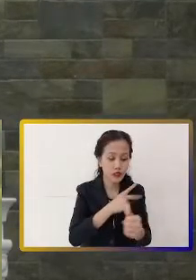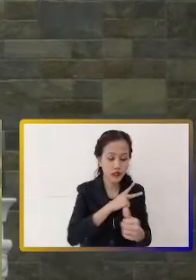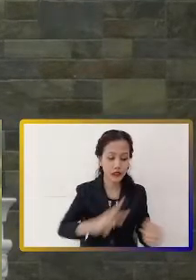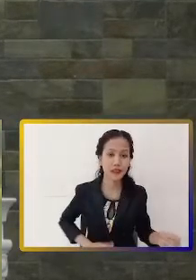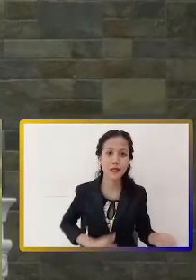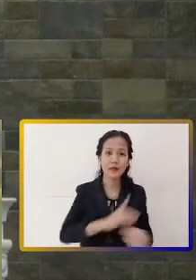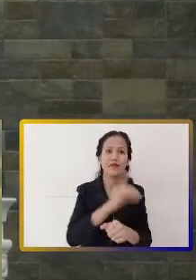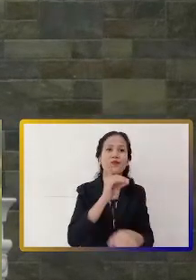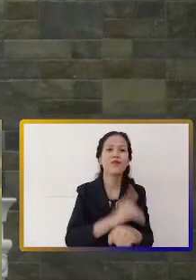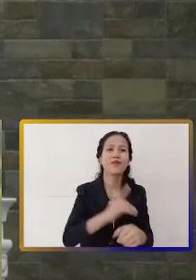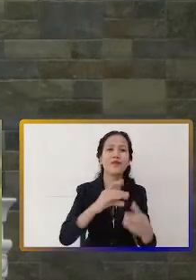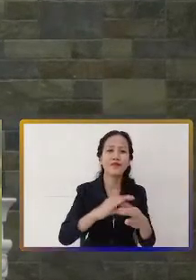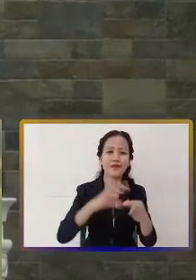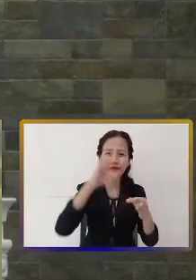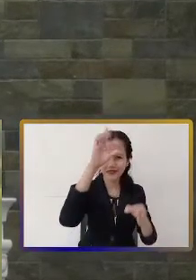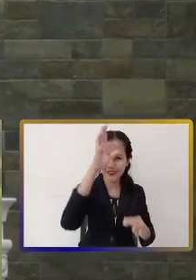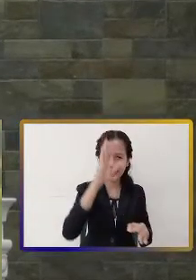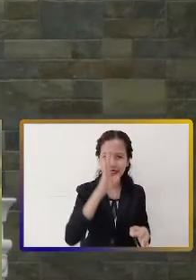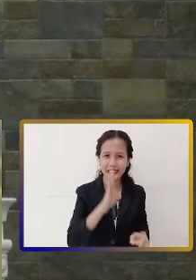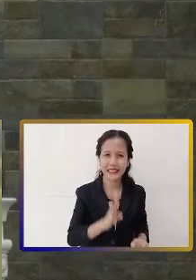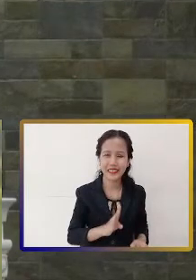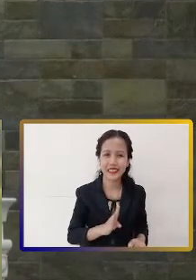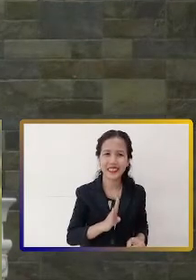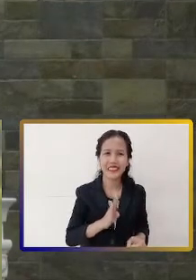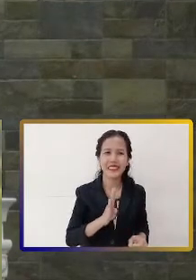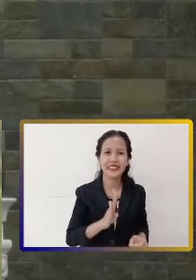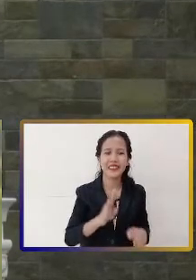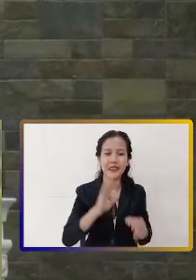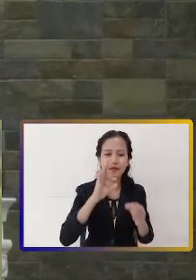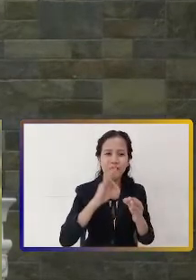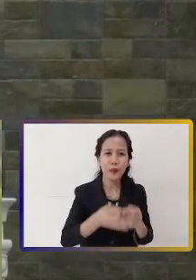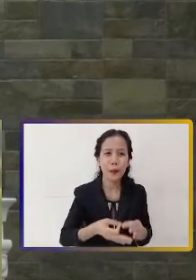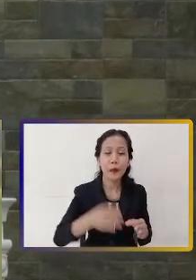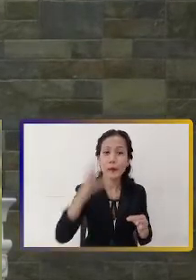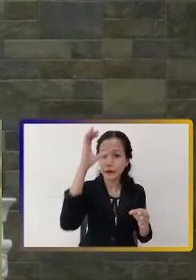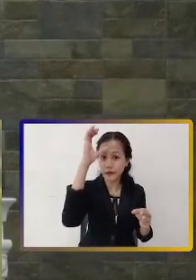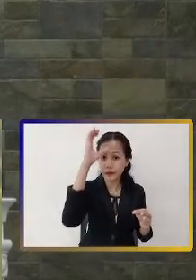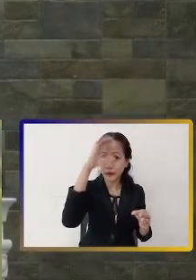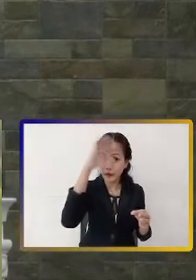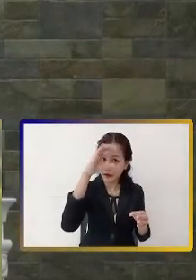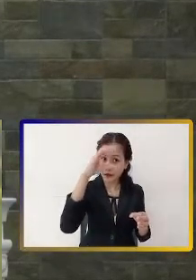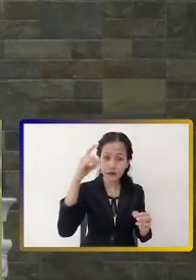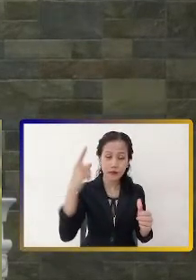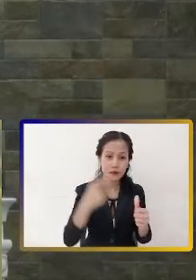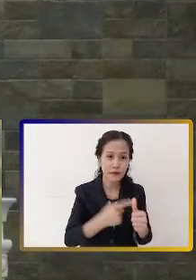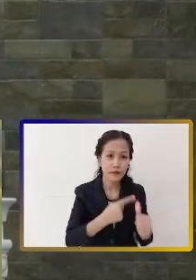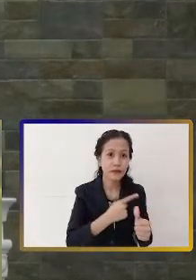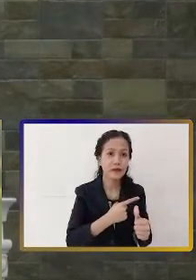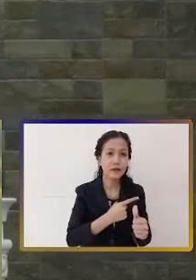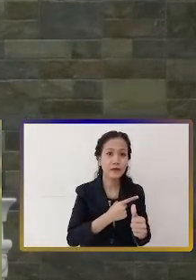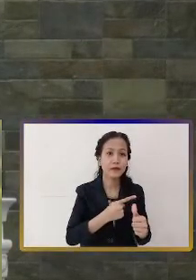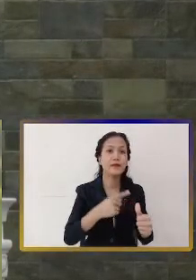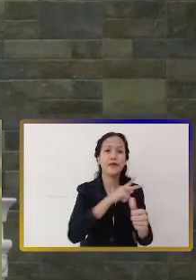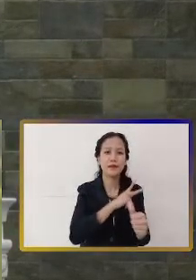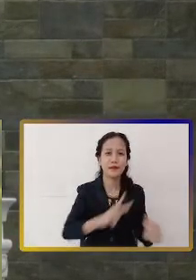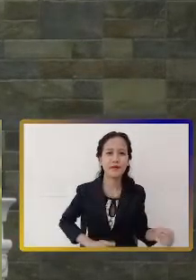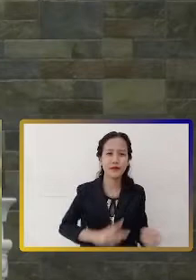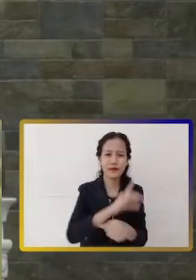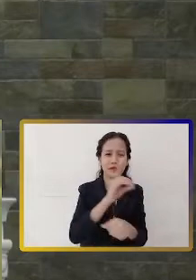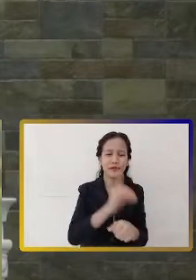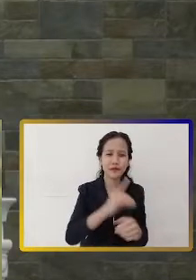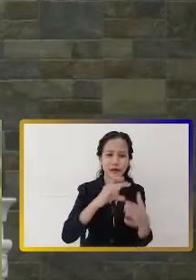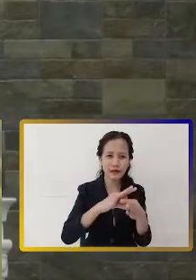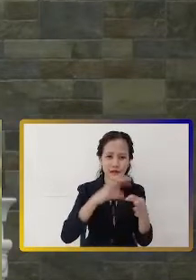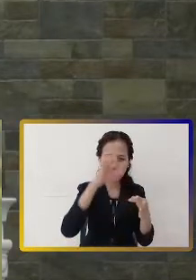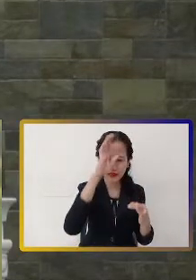come on, talk to me if you can. If you seek first the kingdom of God, then what the Bible says, and